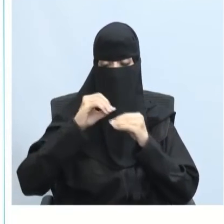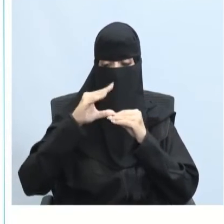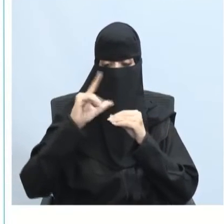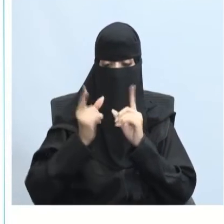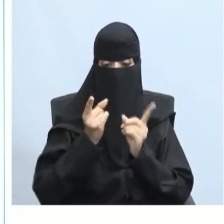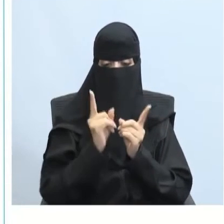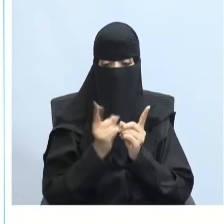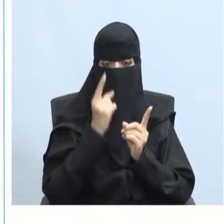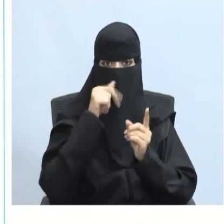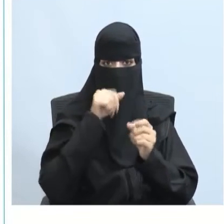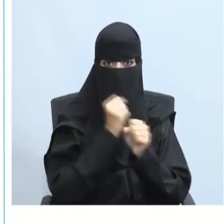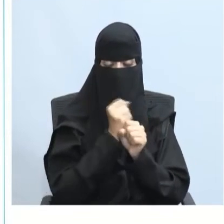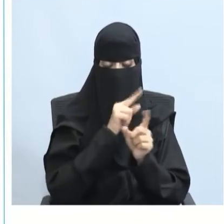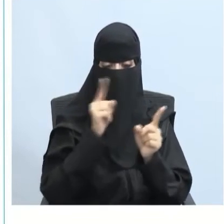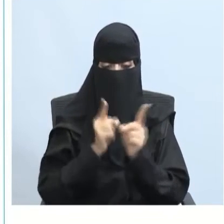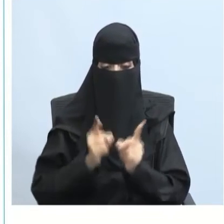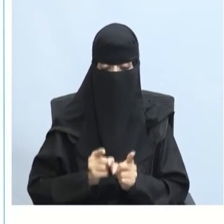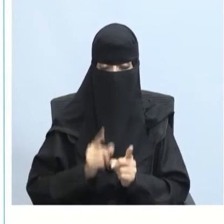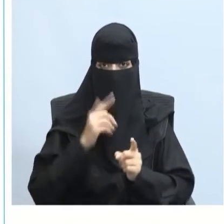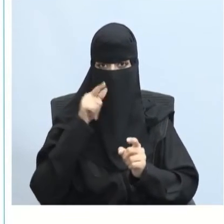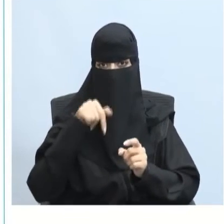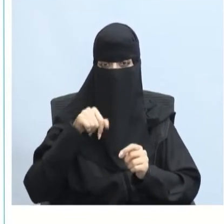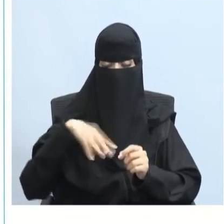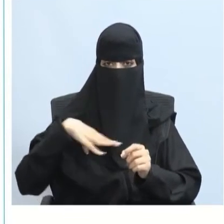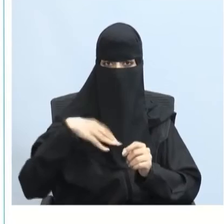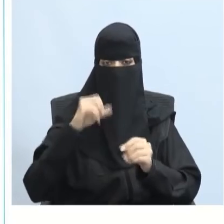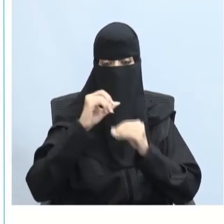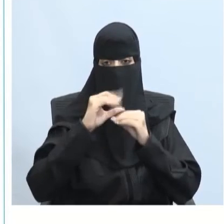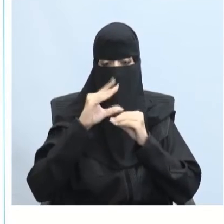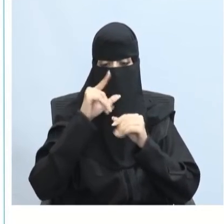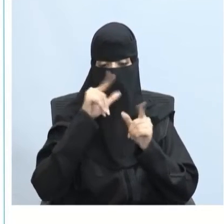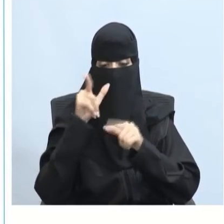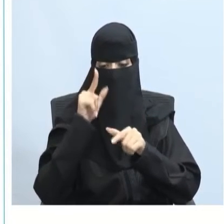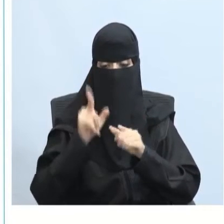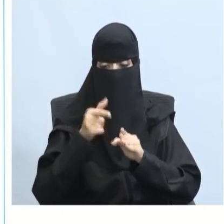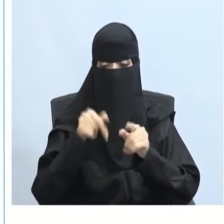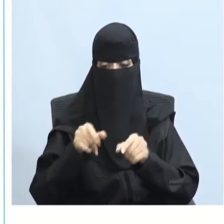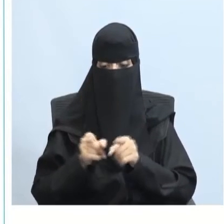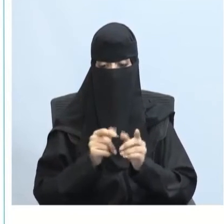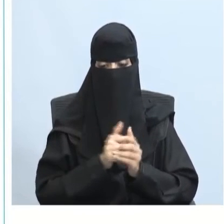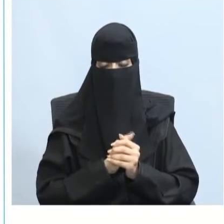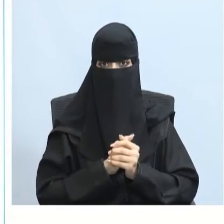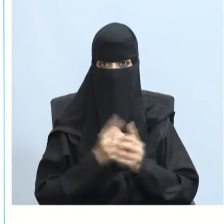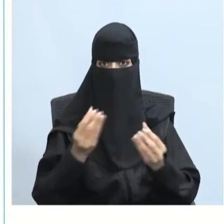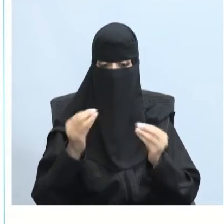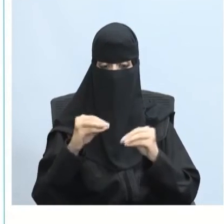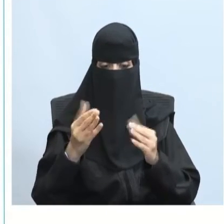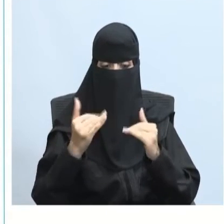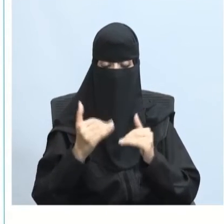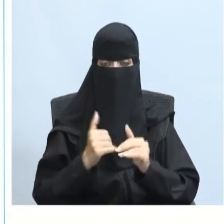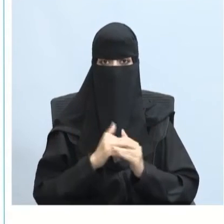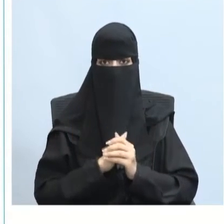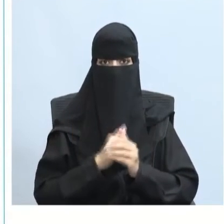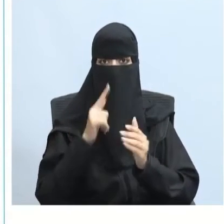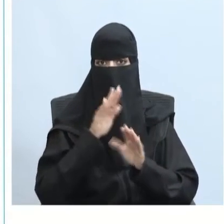اول دور نحدد فيه مدير المشروع سيظهر الدور المحدد عضف اعضاء الاخرين